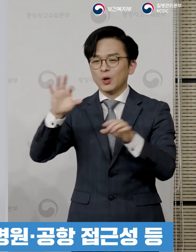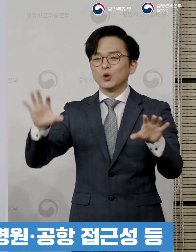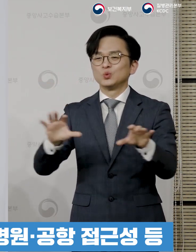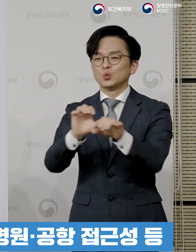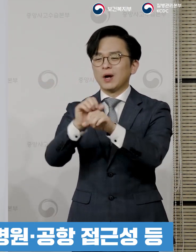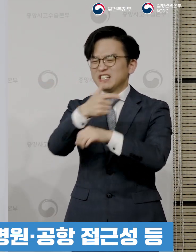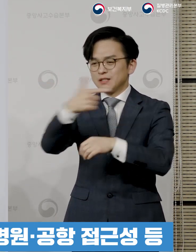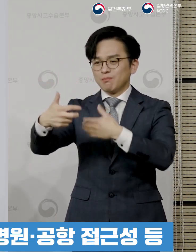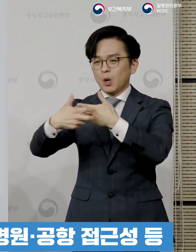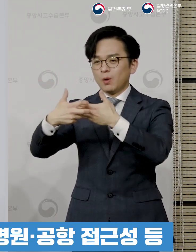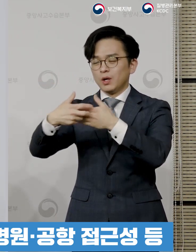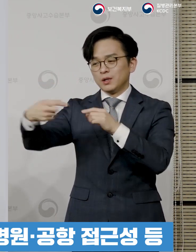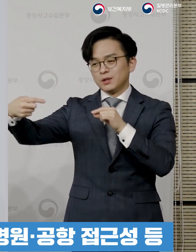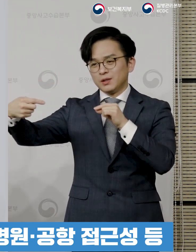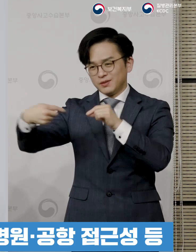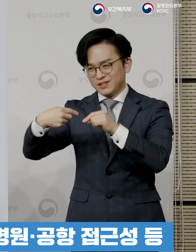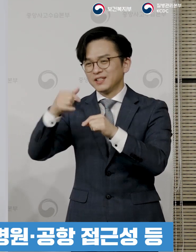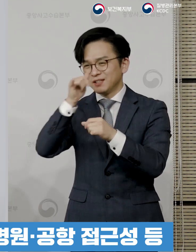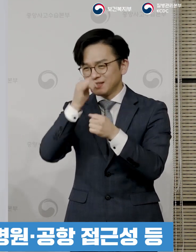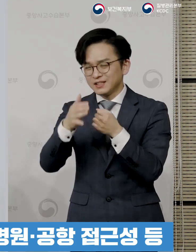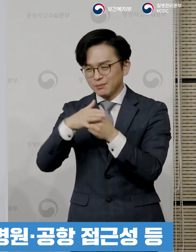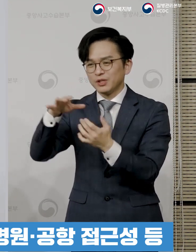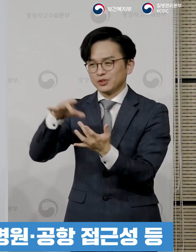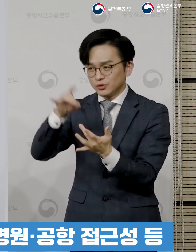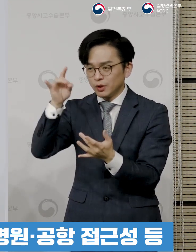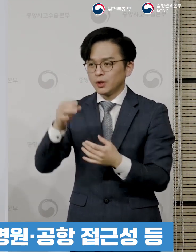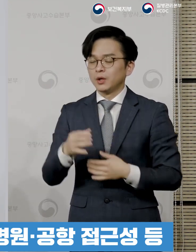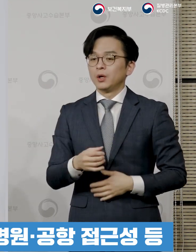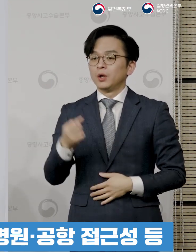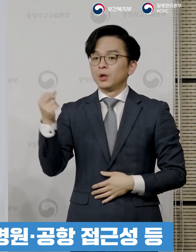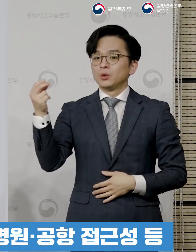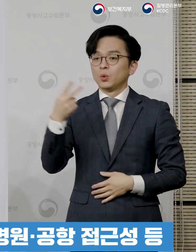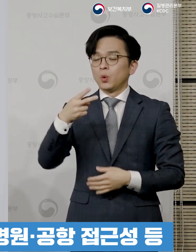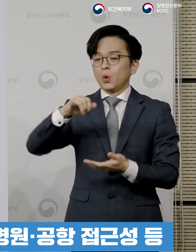종합병원이 주변에 있는 지역 그리고 공항으로부터 좀